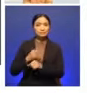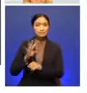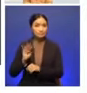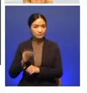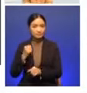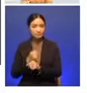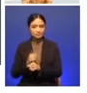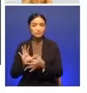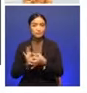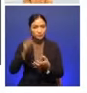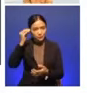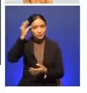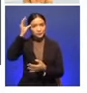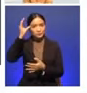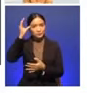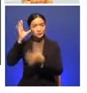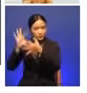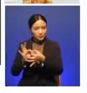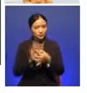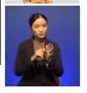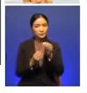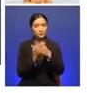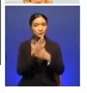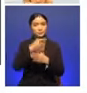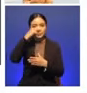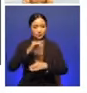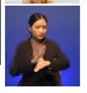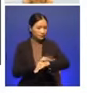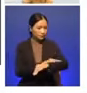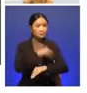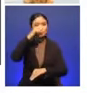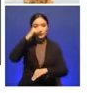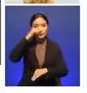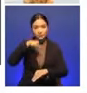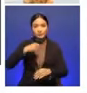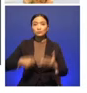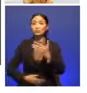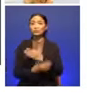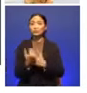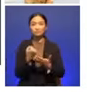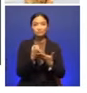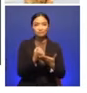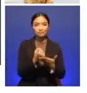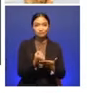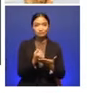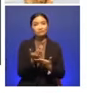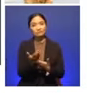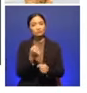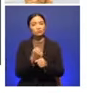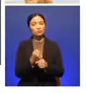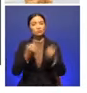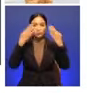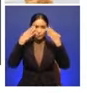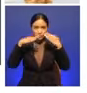าการแพทย์แผนไทยการนวดไทยนะครับมีโอกาสได้ไปช่วยงานเกี่ยวกับคนตาบ